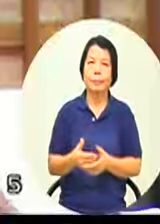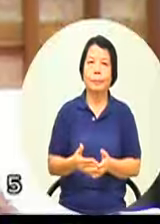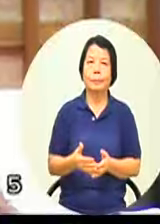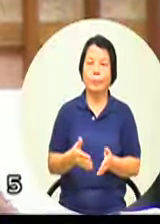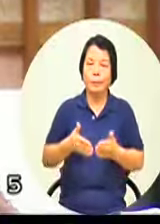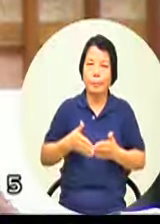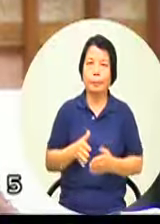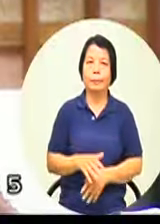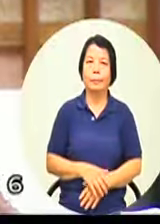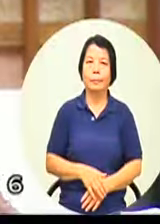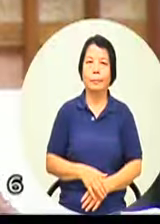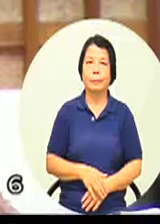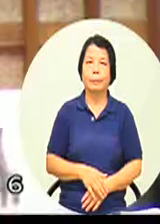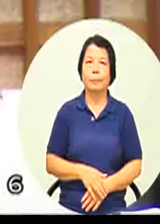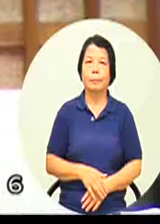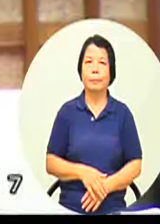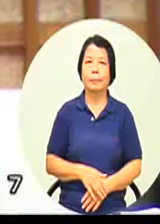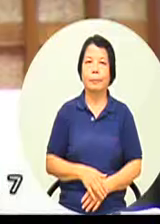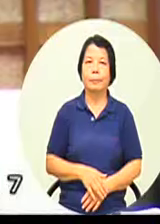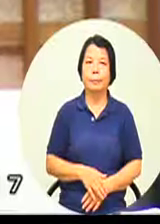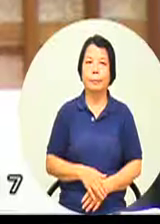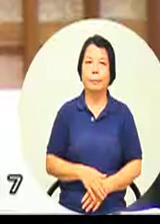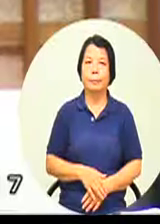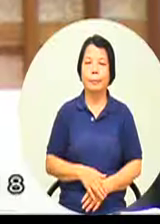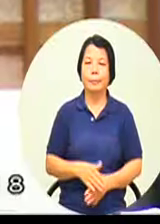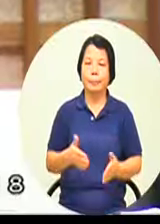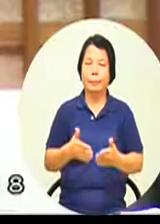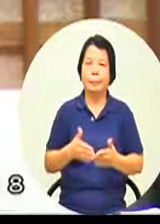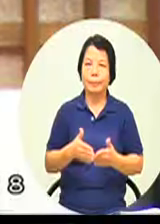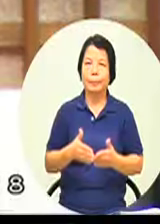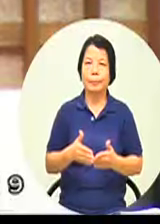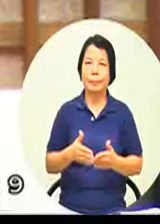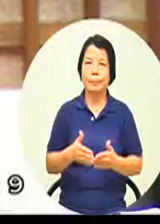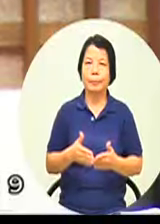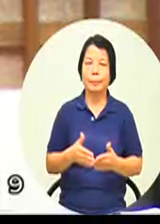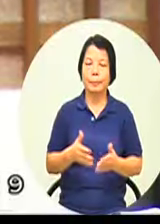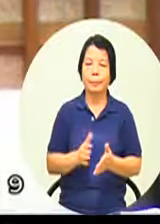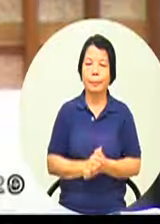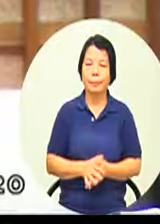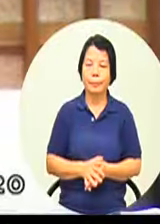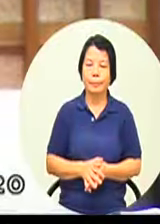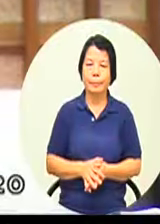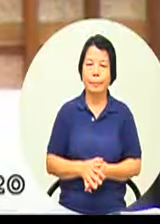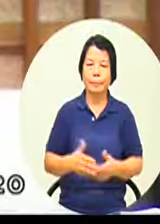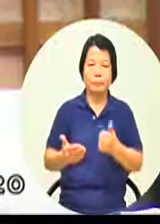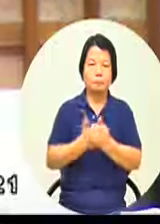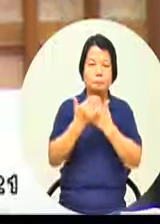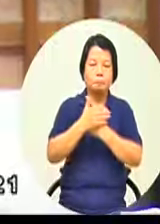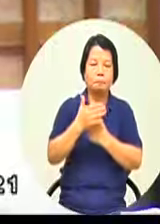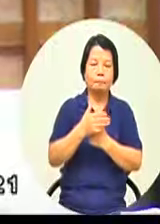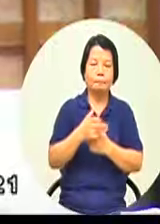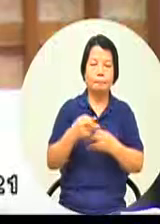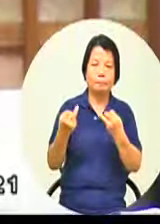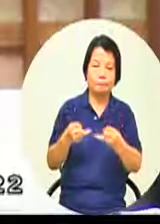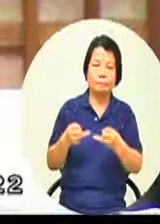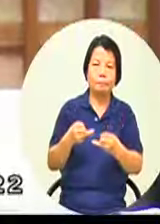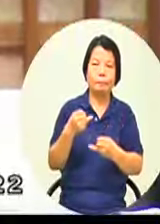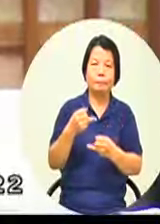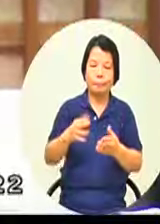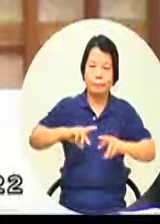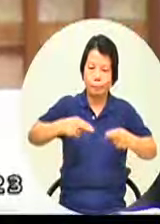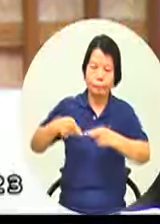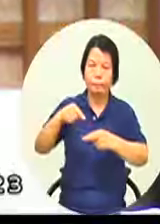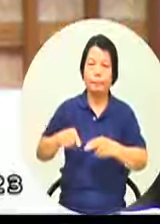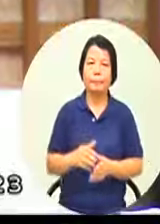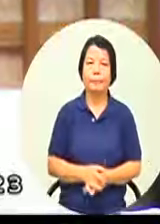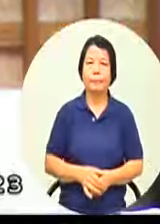是要什么？要得到更好的一个有效果的、有成效的一个改善，